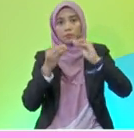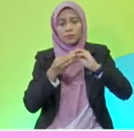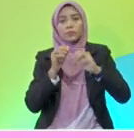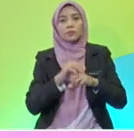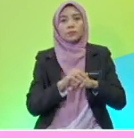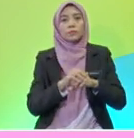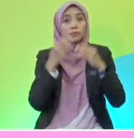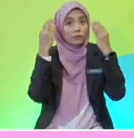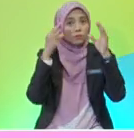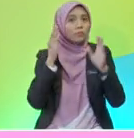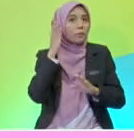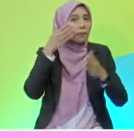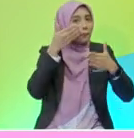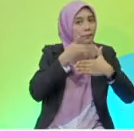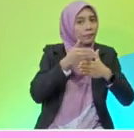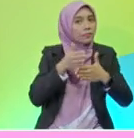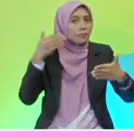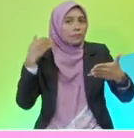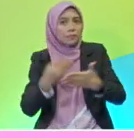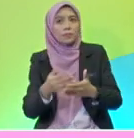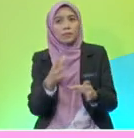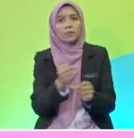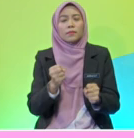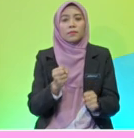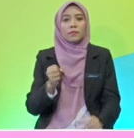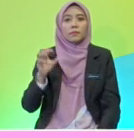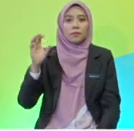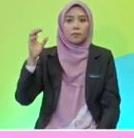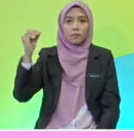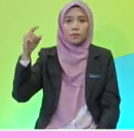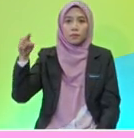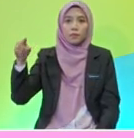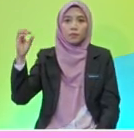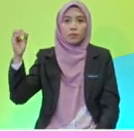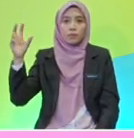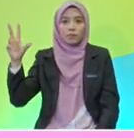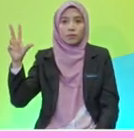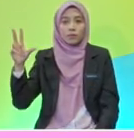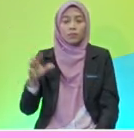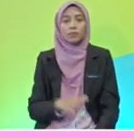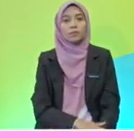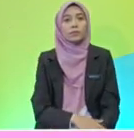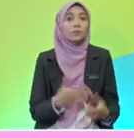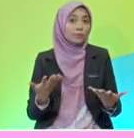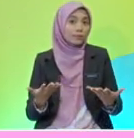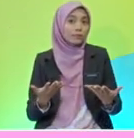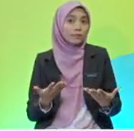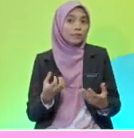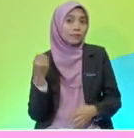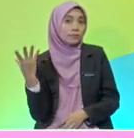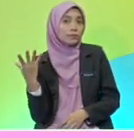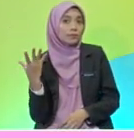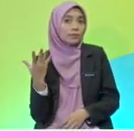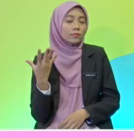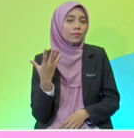sampai dapat Shiva kepunahan satu lima Nih jadi jawabannya agak-agak berapa